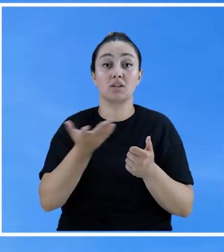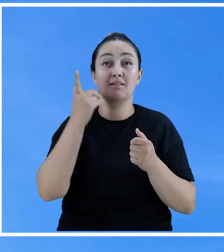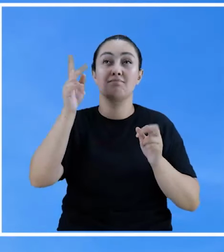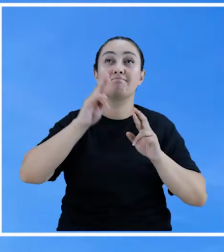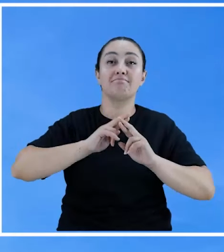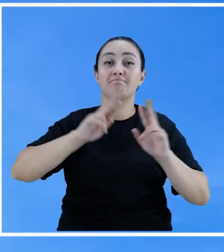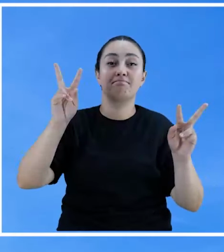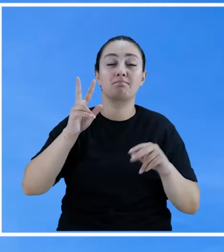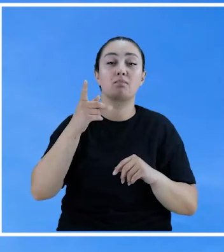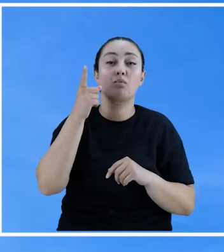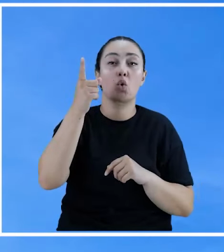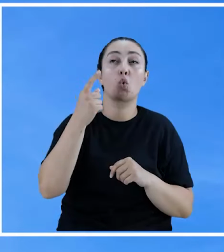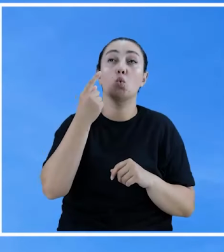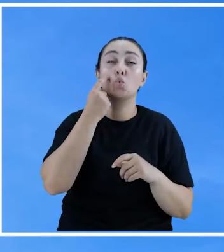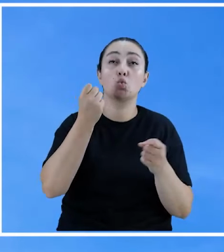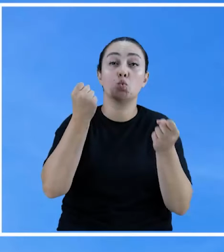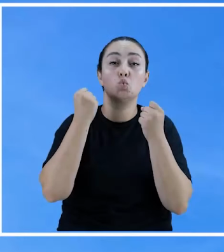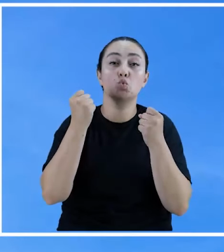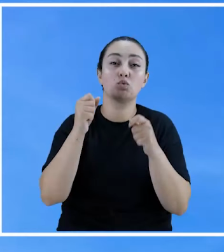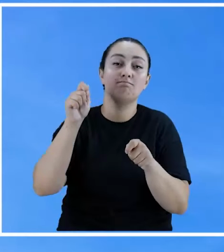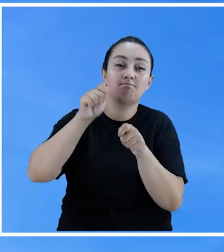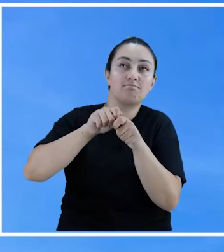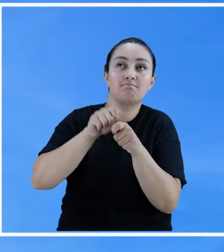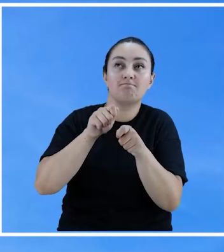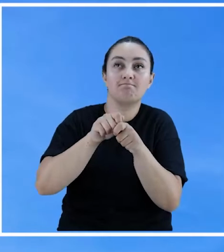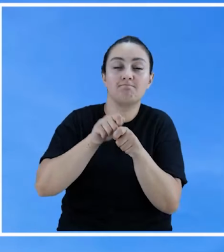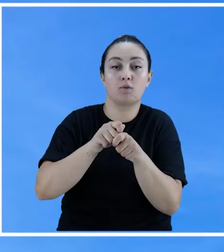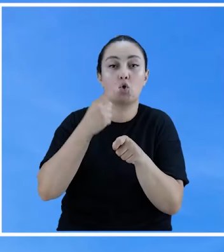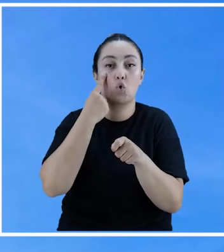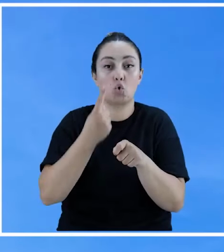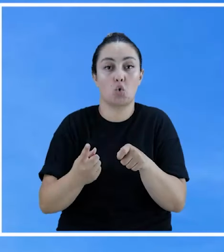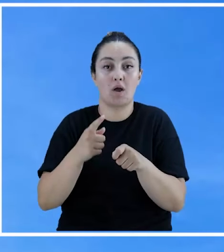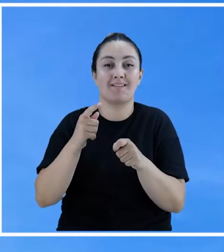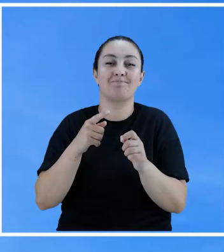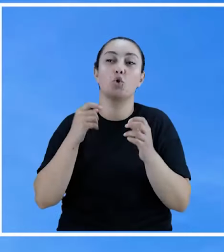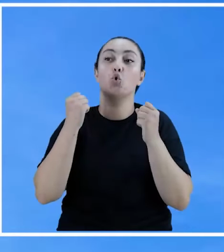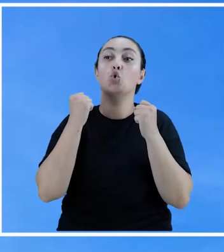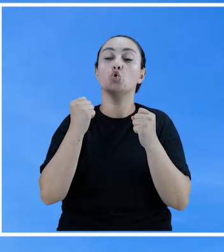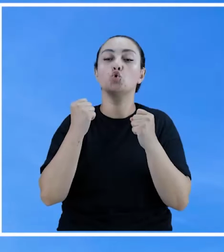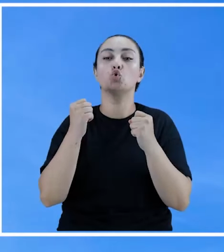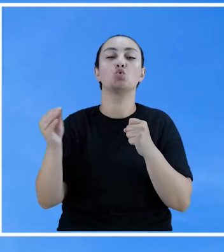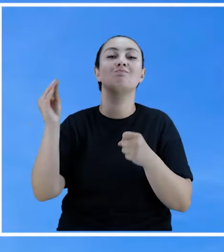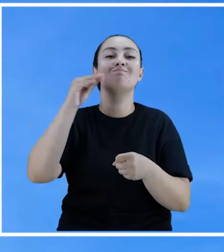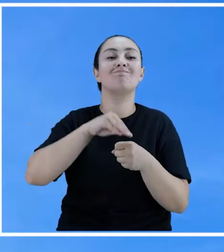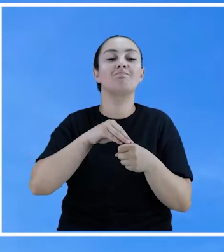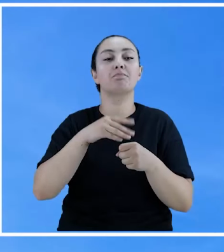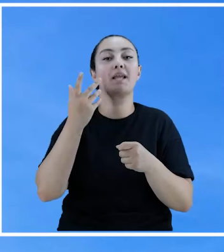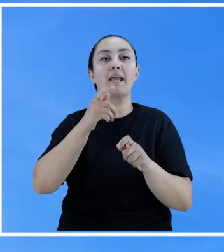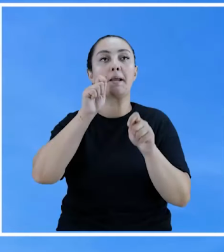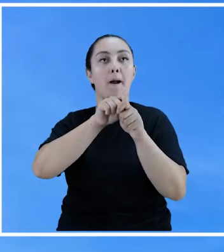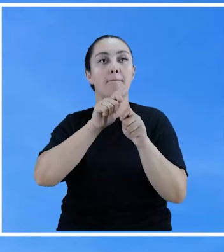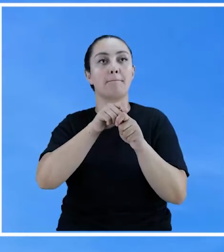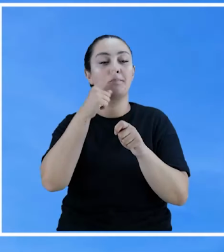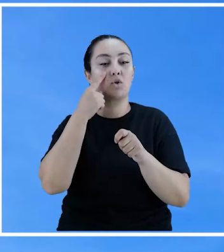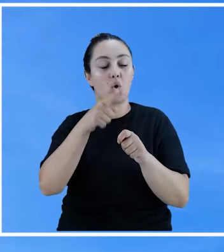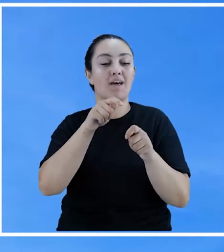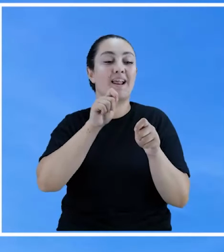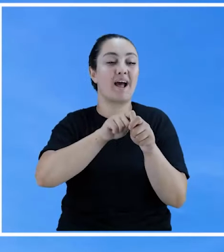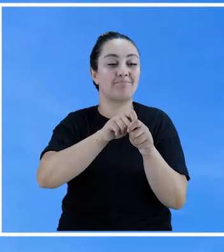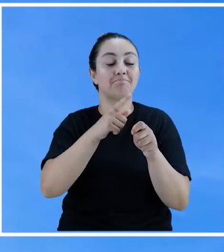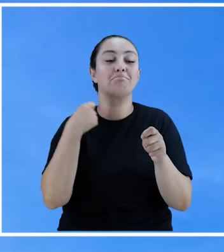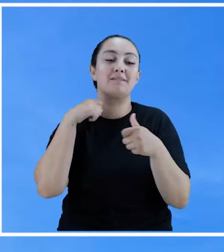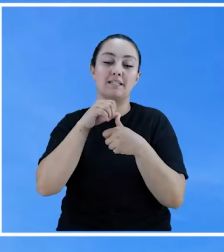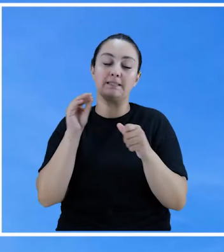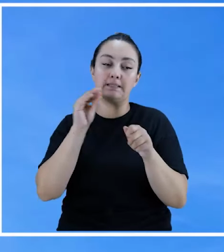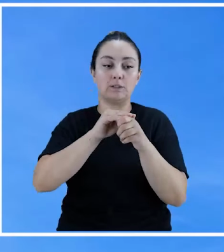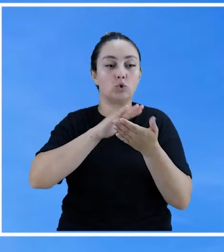Eğer hasar güçlendirme işlemi. Şimdi güçlendirme hem yapının güçlendirmesi